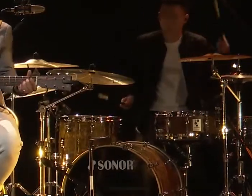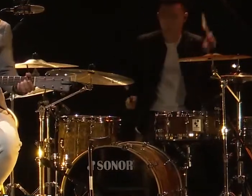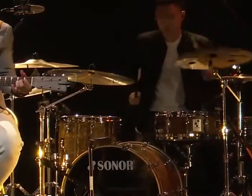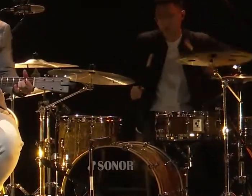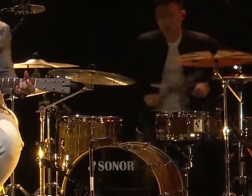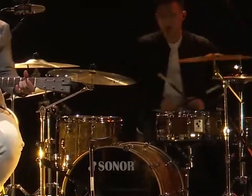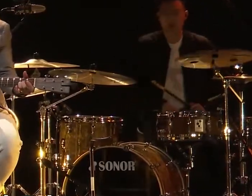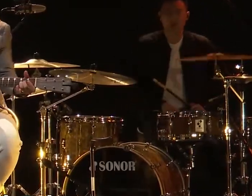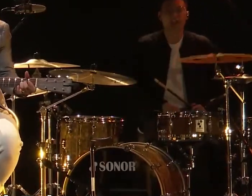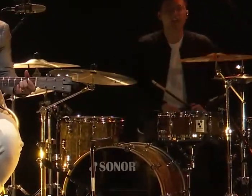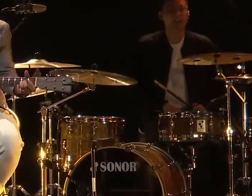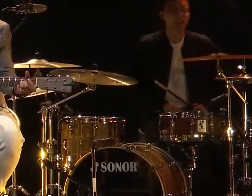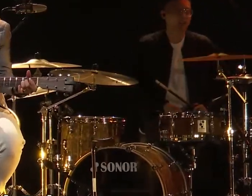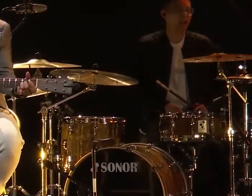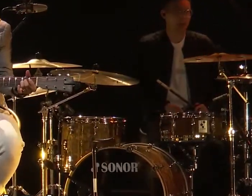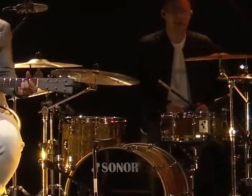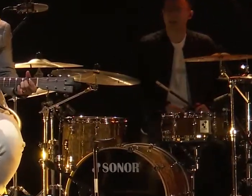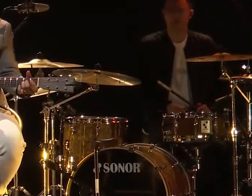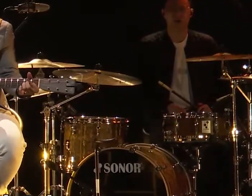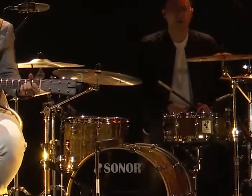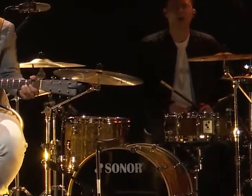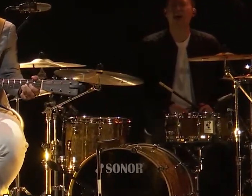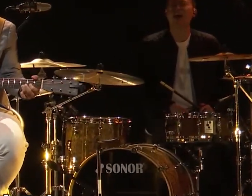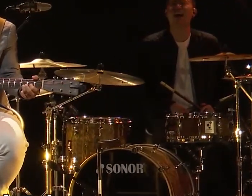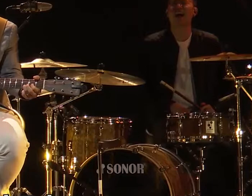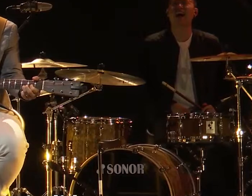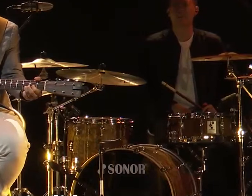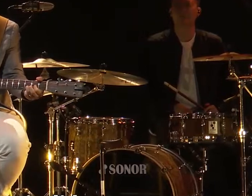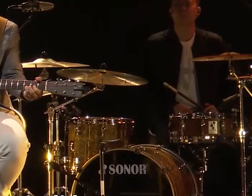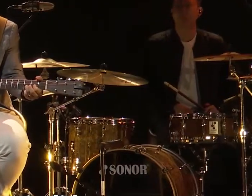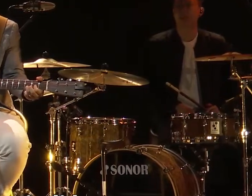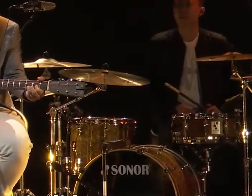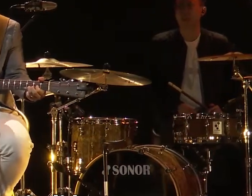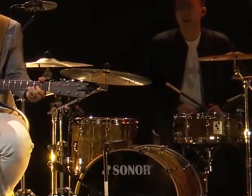Sama-sama katakan, ku percaya Kaulah Tuhan,